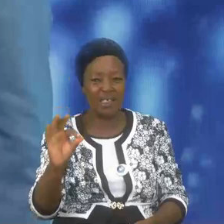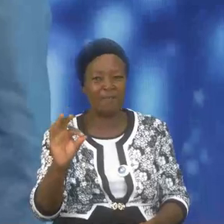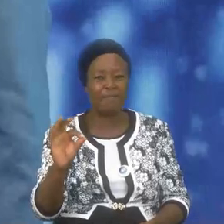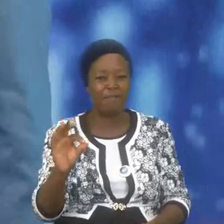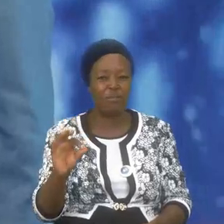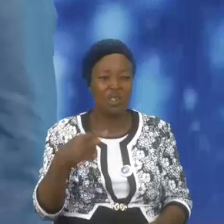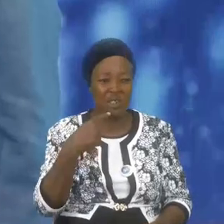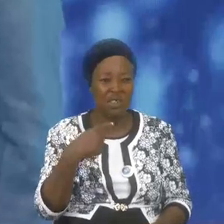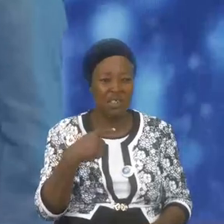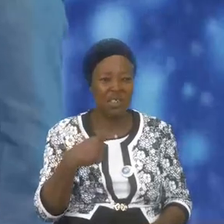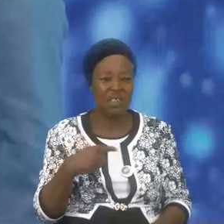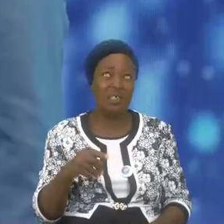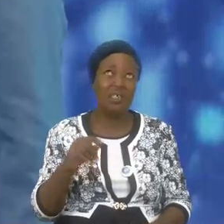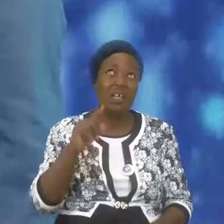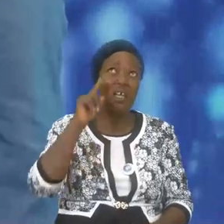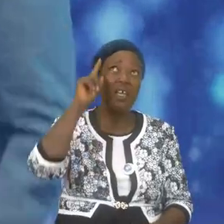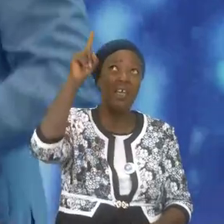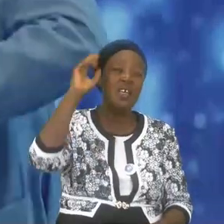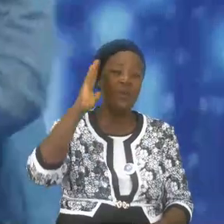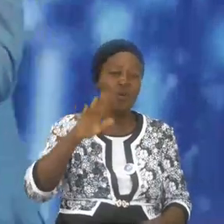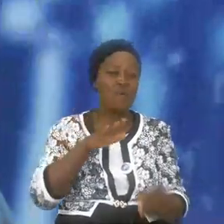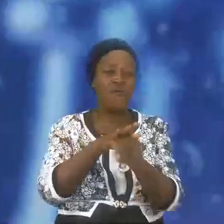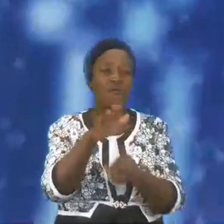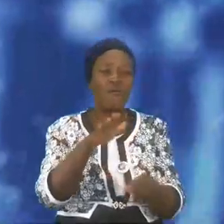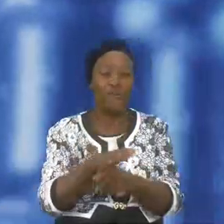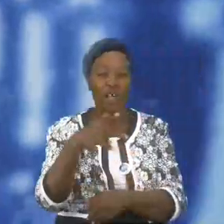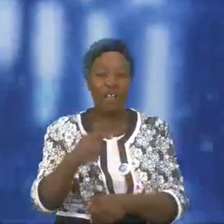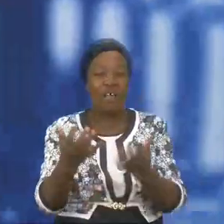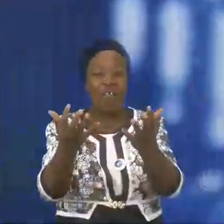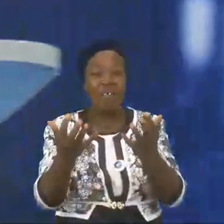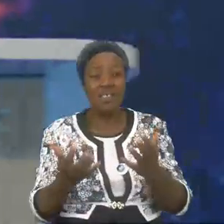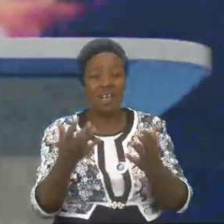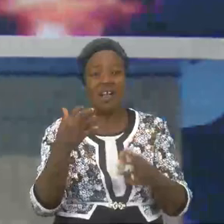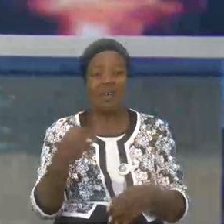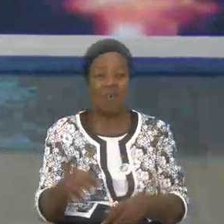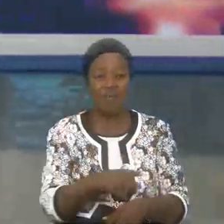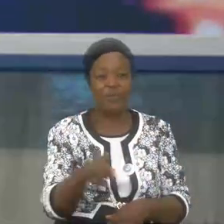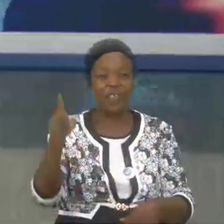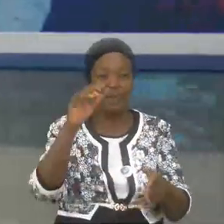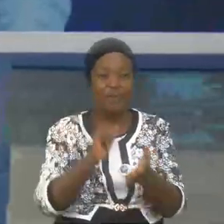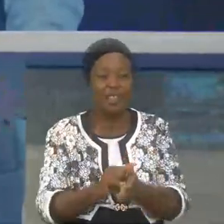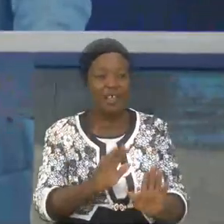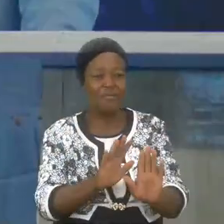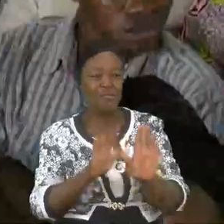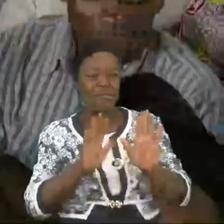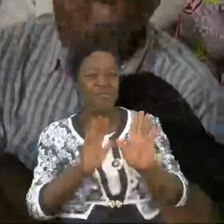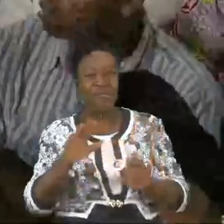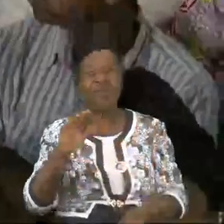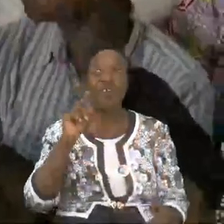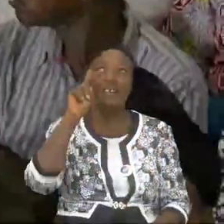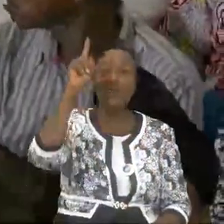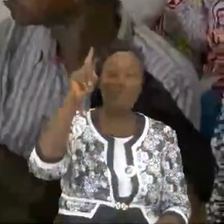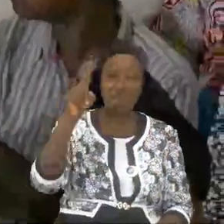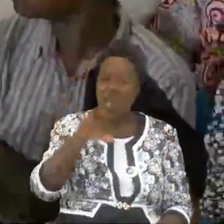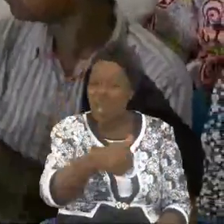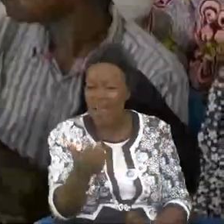Verset 19 dit, il accomplit les désirs de ceux qui le craignent. Tout désir